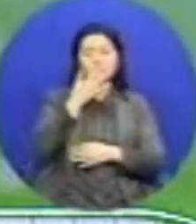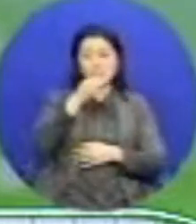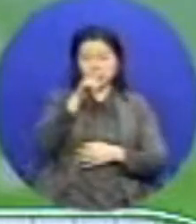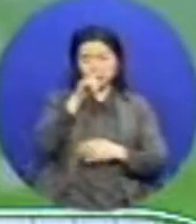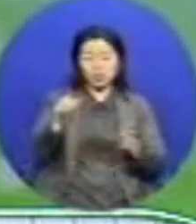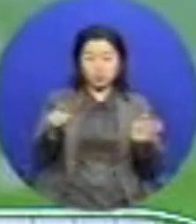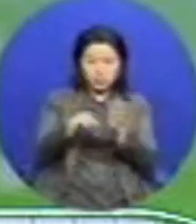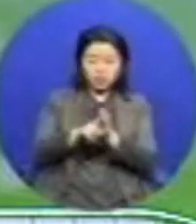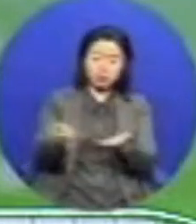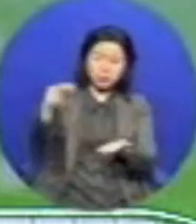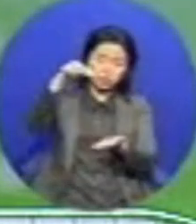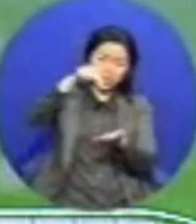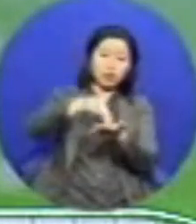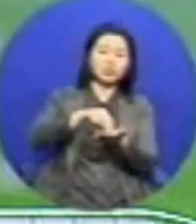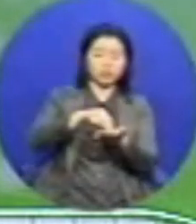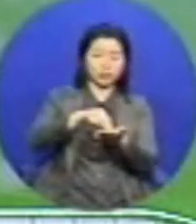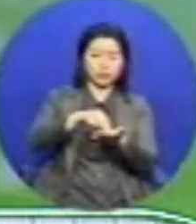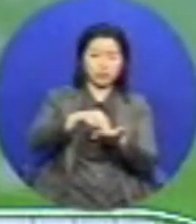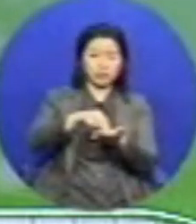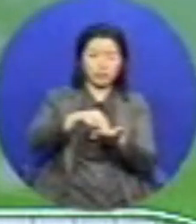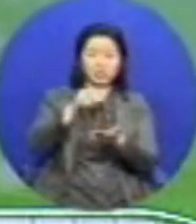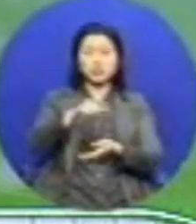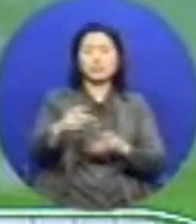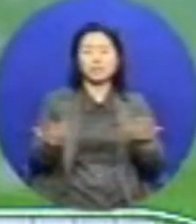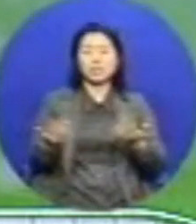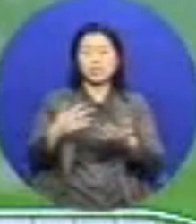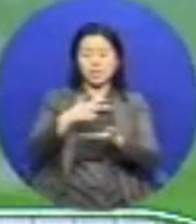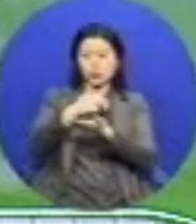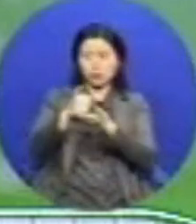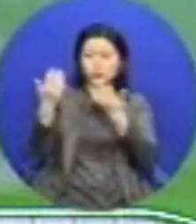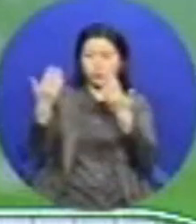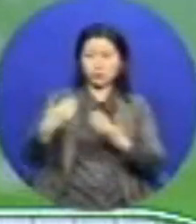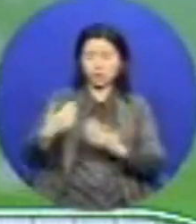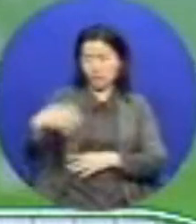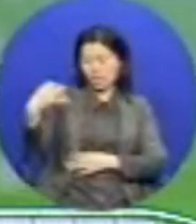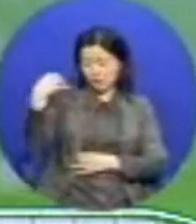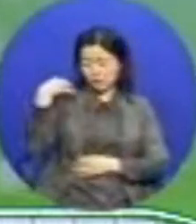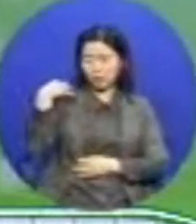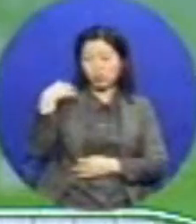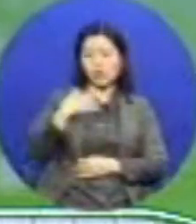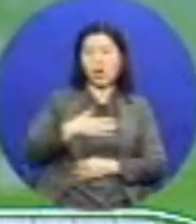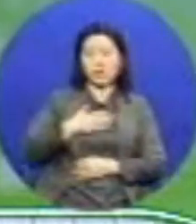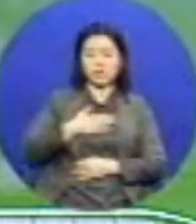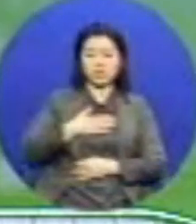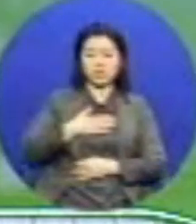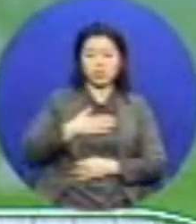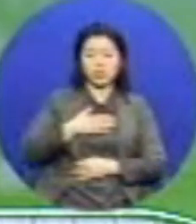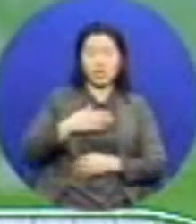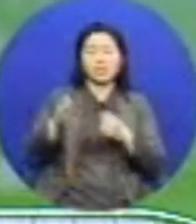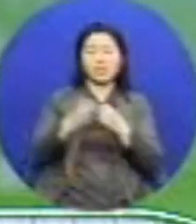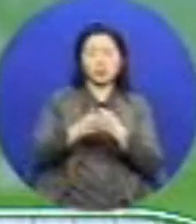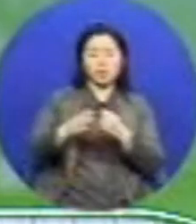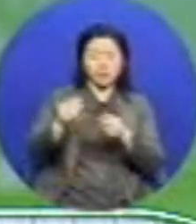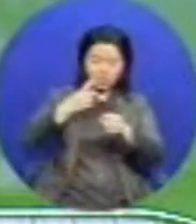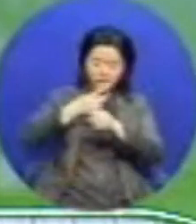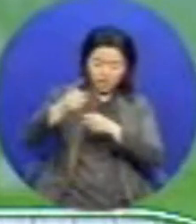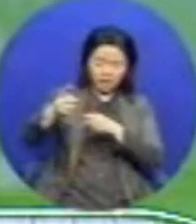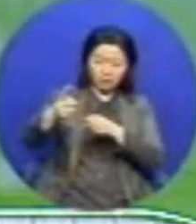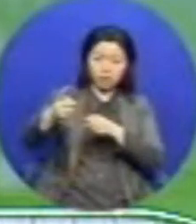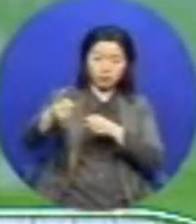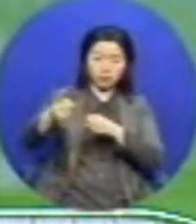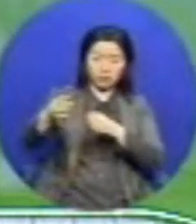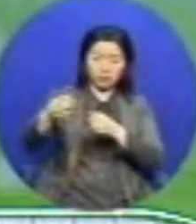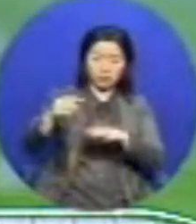하나님께서 나에게 주신 사명이 구라 하는 것을 깨달았어요 그래서 내년에 외부